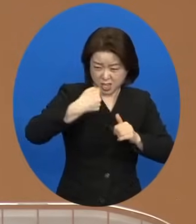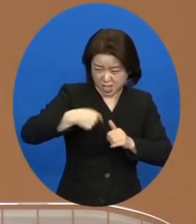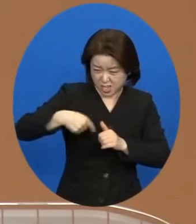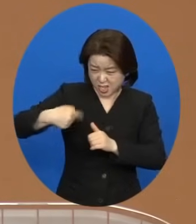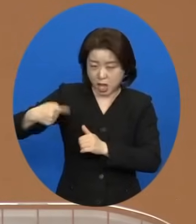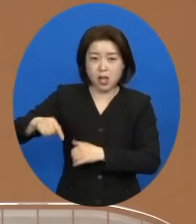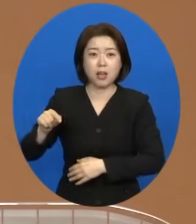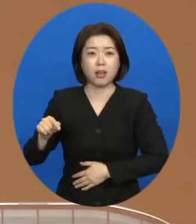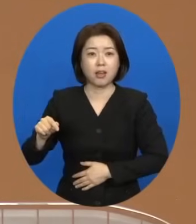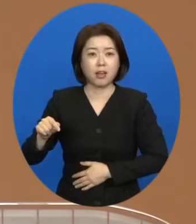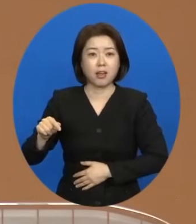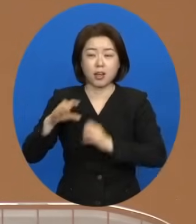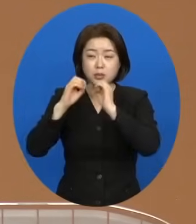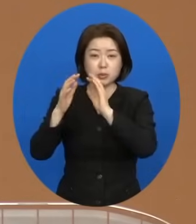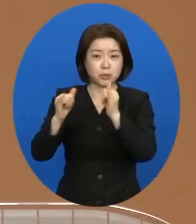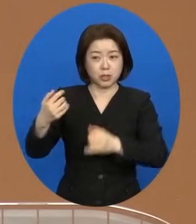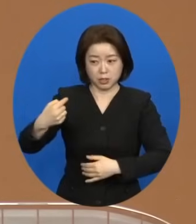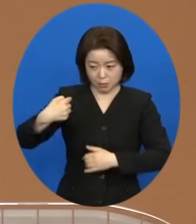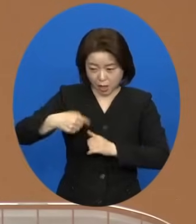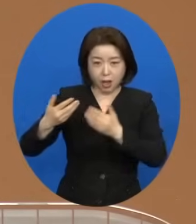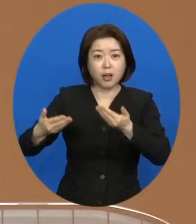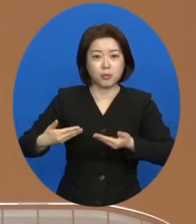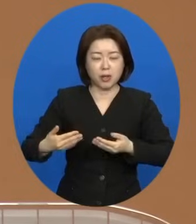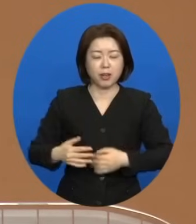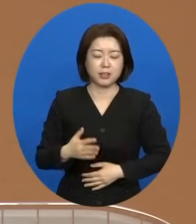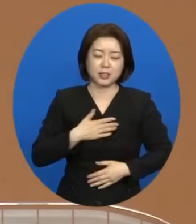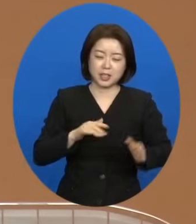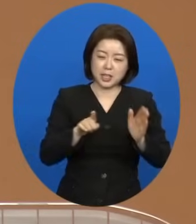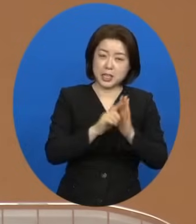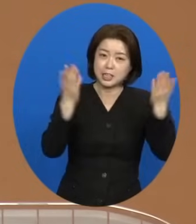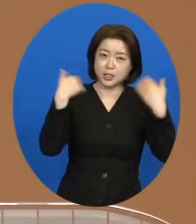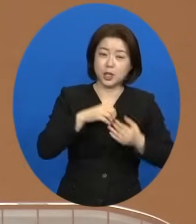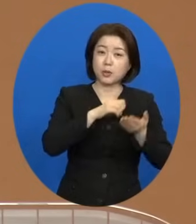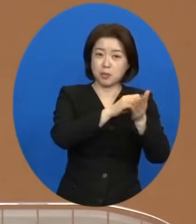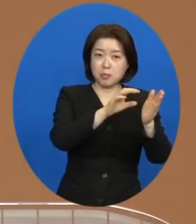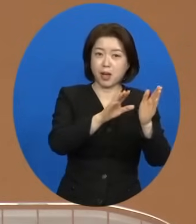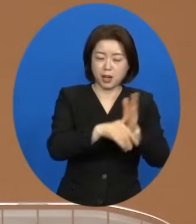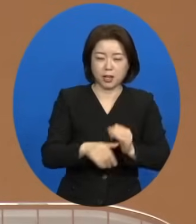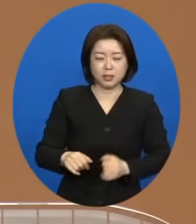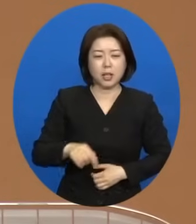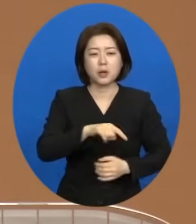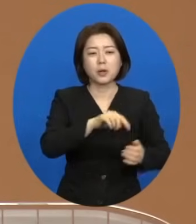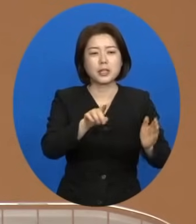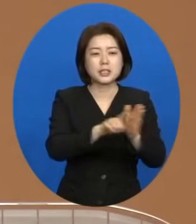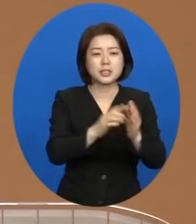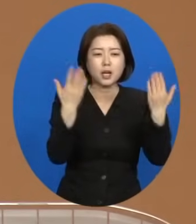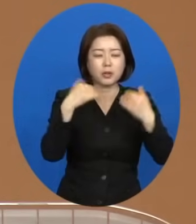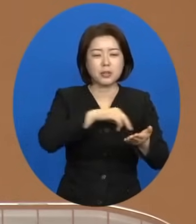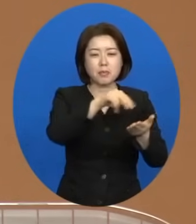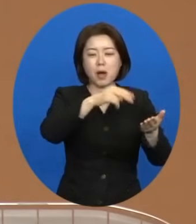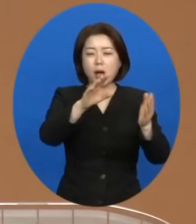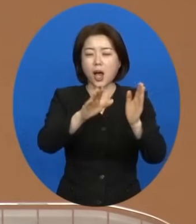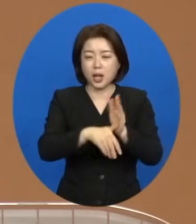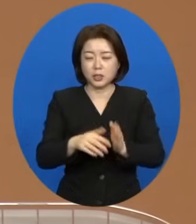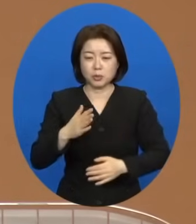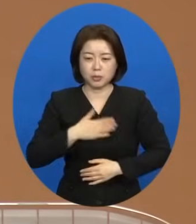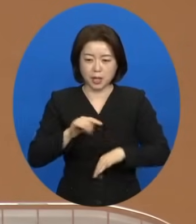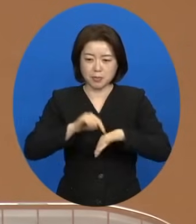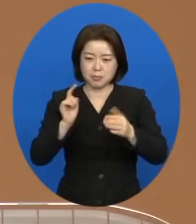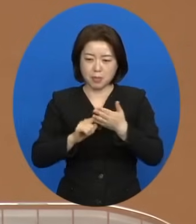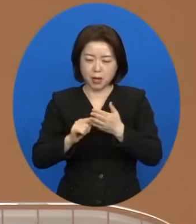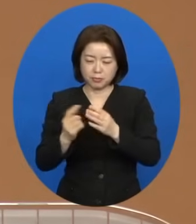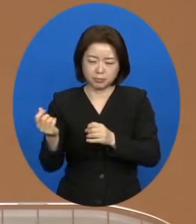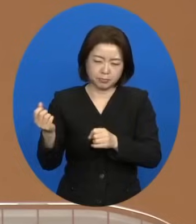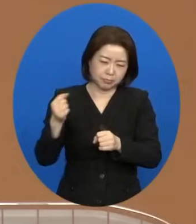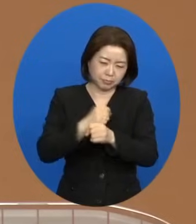다 알려줬어요 그분이 제가 신학교를 들어갈 때에도 신교가 방할 때도 그때도 제 중심을 잡아주셨던